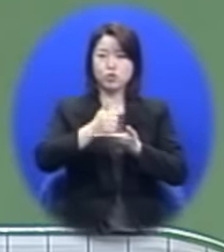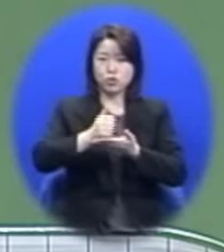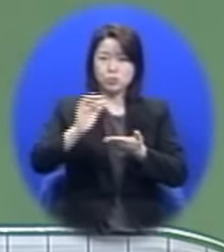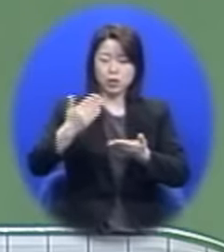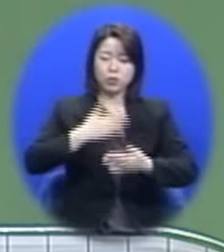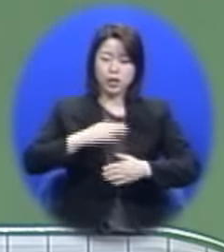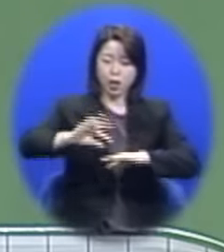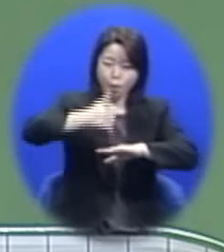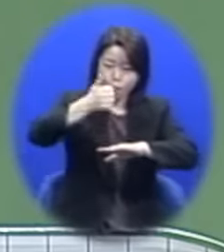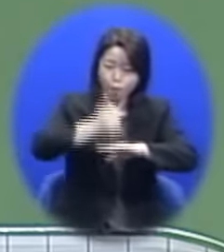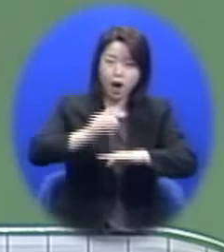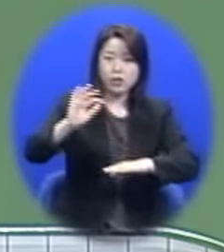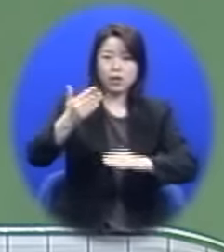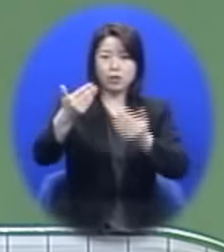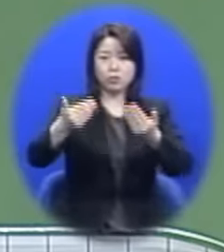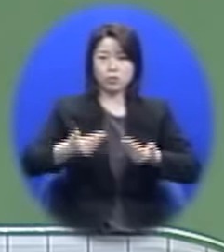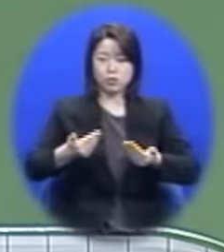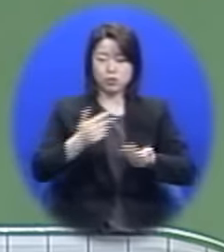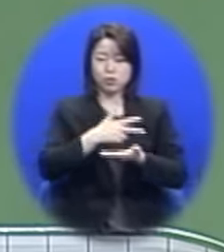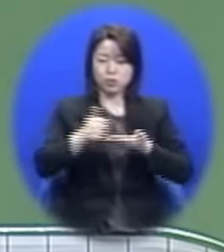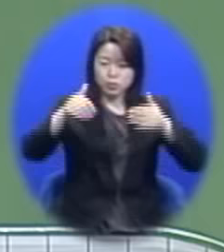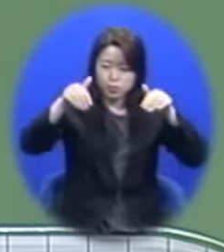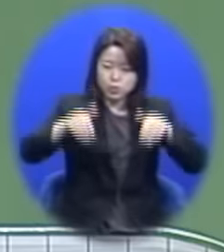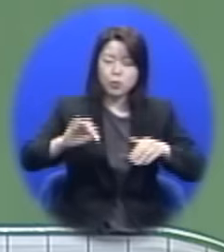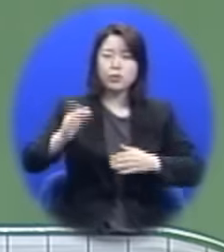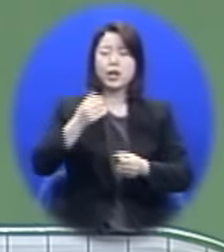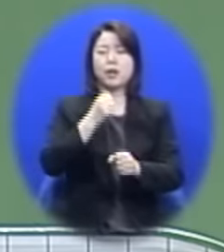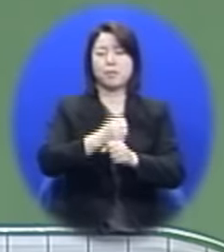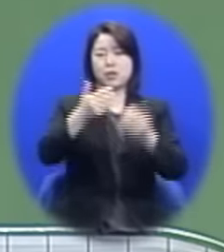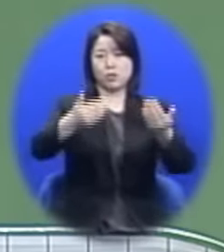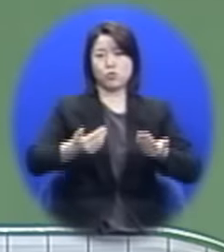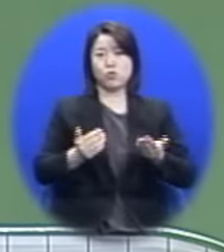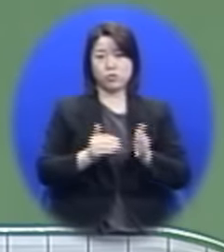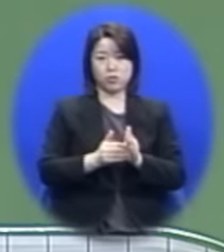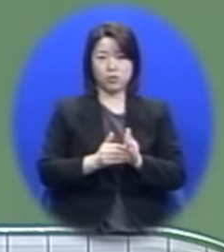왕이 되셔서 제가 주의 종이 되게 만들어 주셨어요.